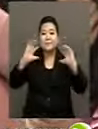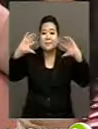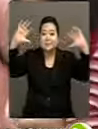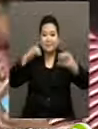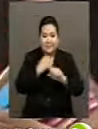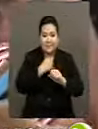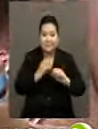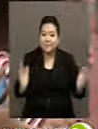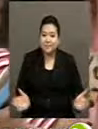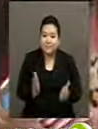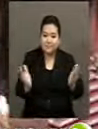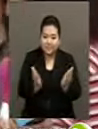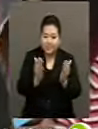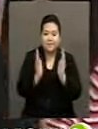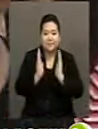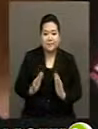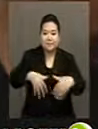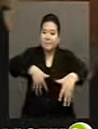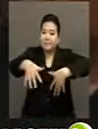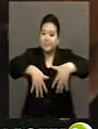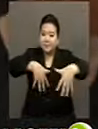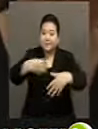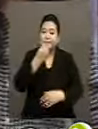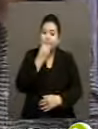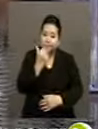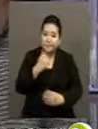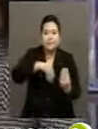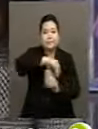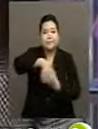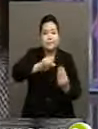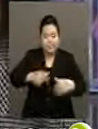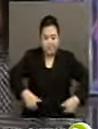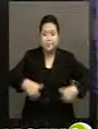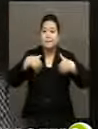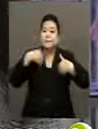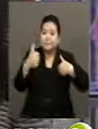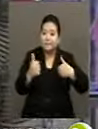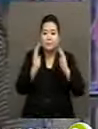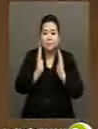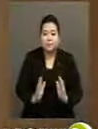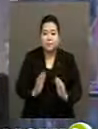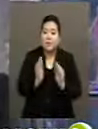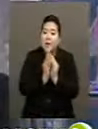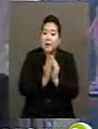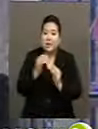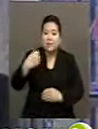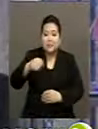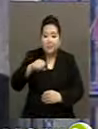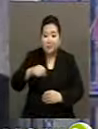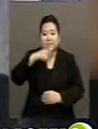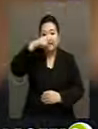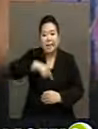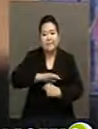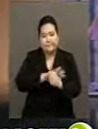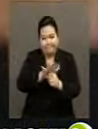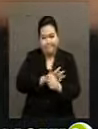ความกินดีอยู่ดีของประชาชนในรอบ2ปีที่ผ่านมาคะแนนเต็ม10ฮะภาพรวมรัฐบาลอยู่ในเกณฑ์ปานกล